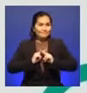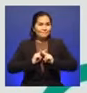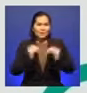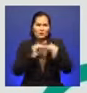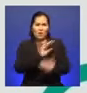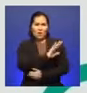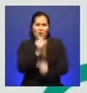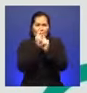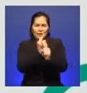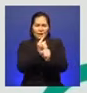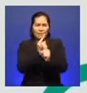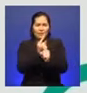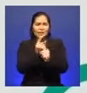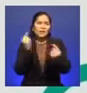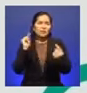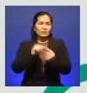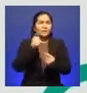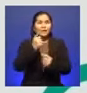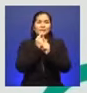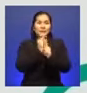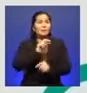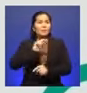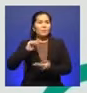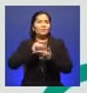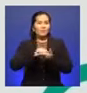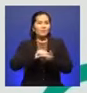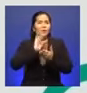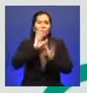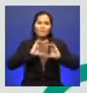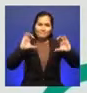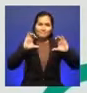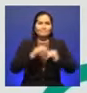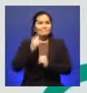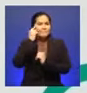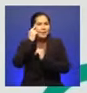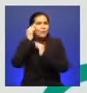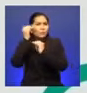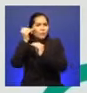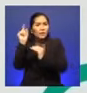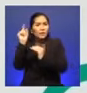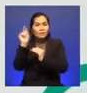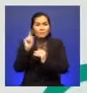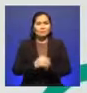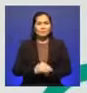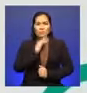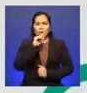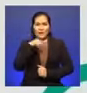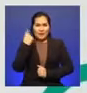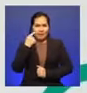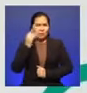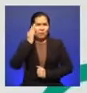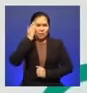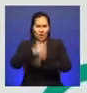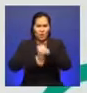ใช้ได้นี่คือระบบที่รัฐจัดเอาไว้ให้โดยหวังว่าเมื่อเข้าสู่ผู้สูงวัยที่